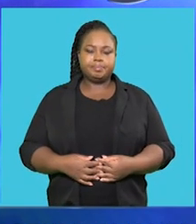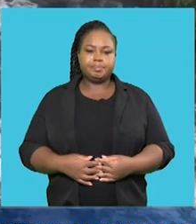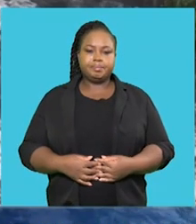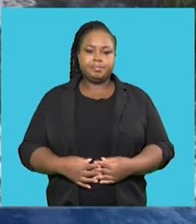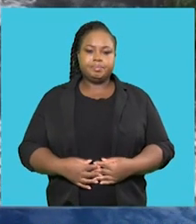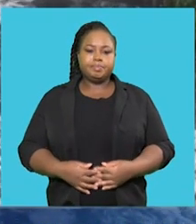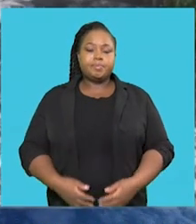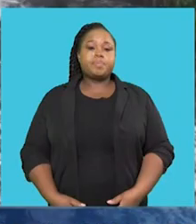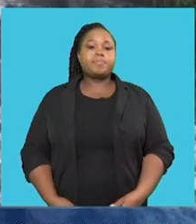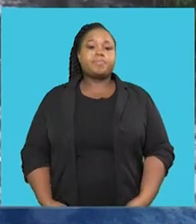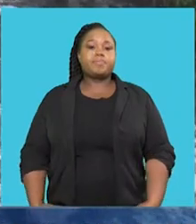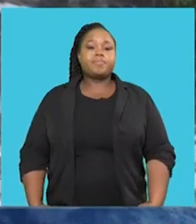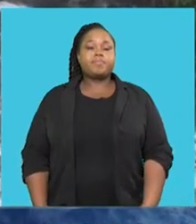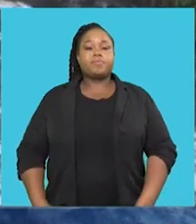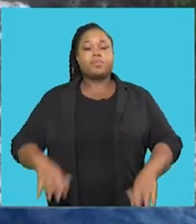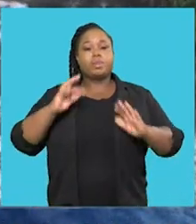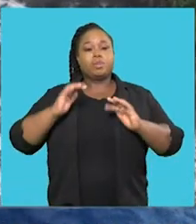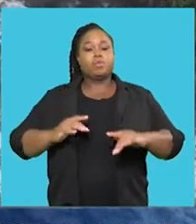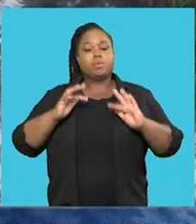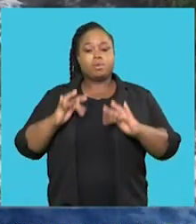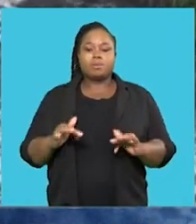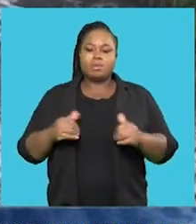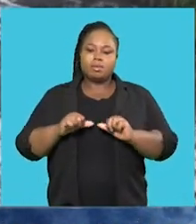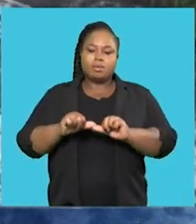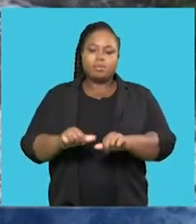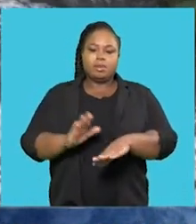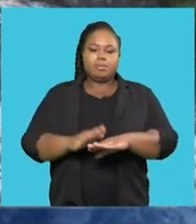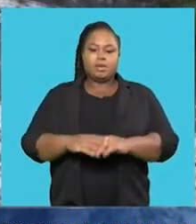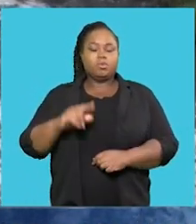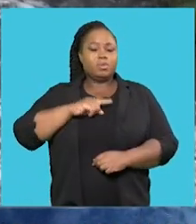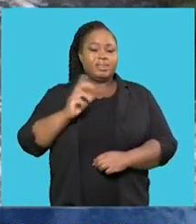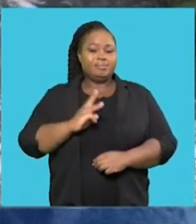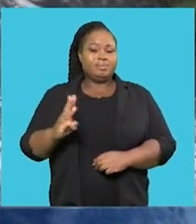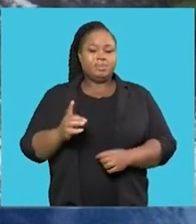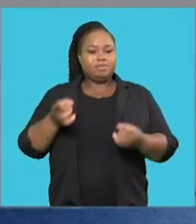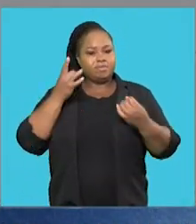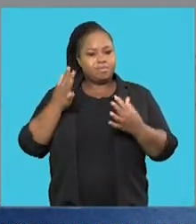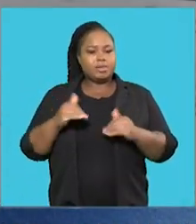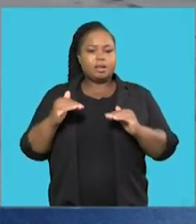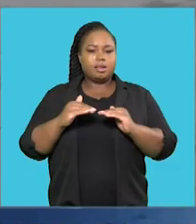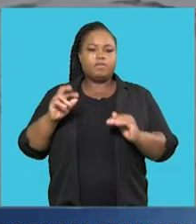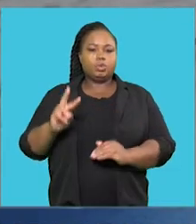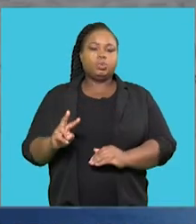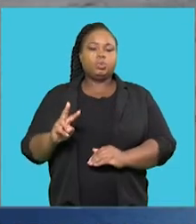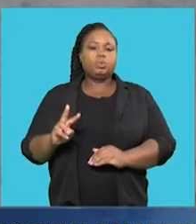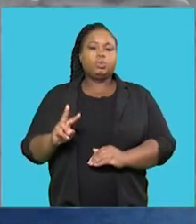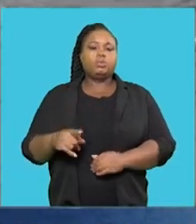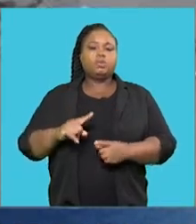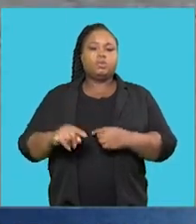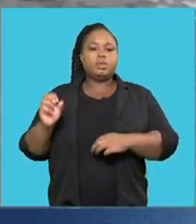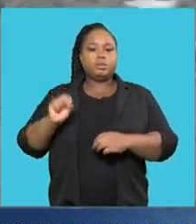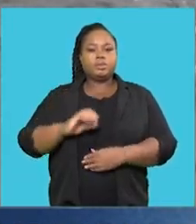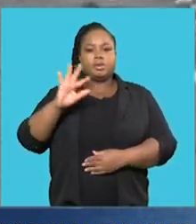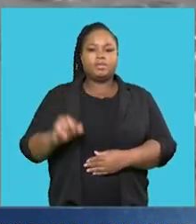Kwa zanjyo onjo zemfula ezi kubeka yonase mwa kwezulumki iso sengana balesibi ni esiku chwey ngonze yo